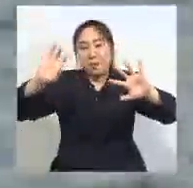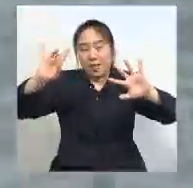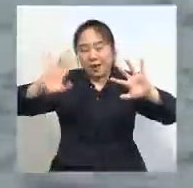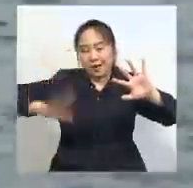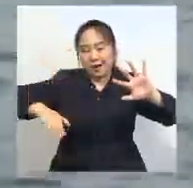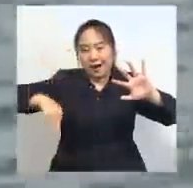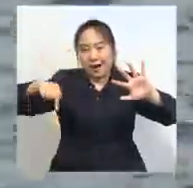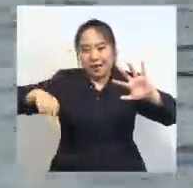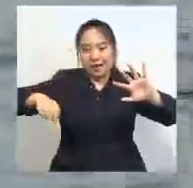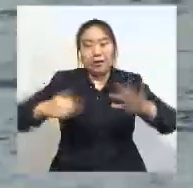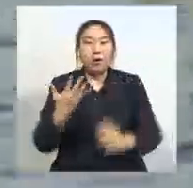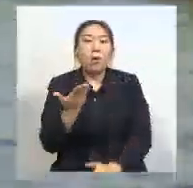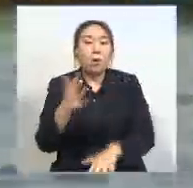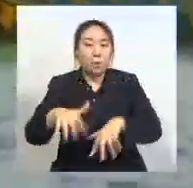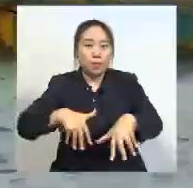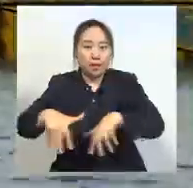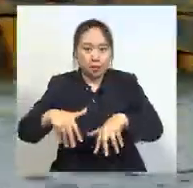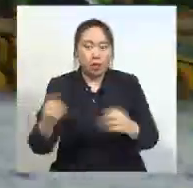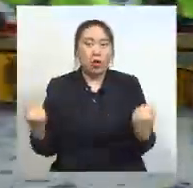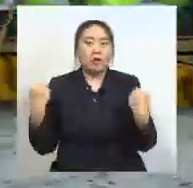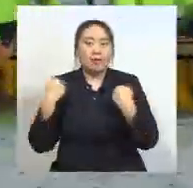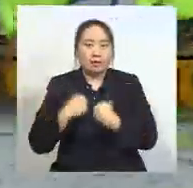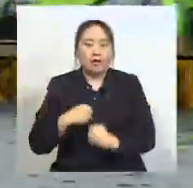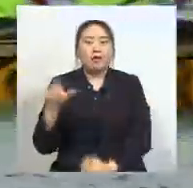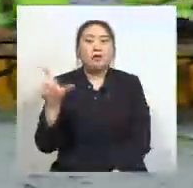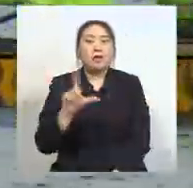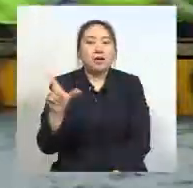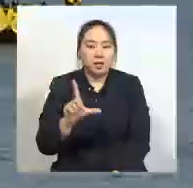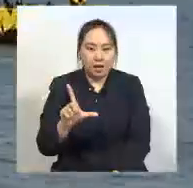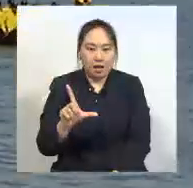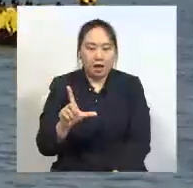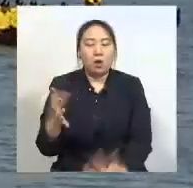รีจึงขอเชิญชวนประชาชนร่วมแต่งกายด้วยเสื้อสีเหลือง